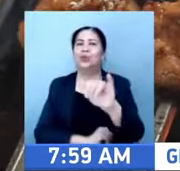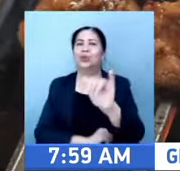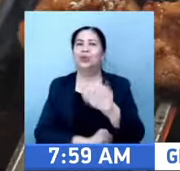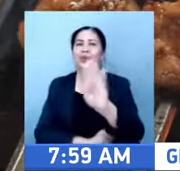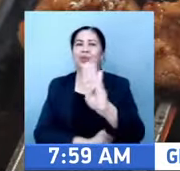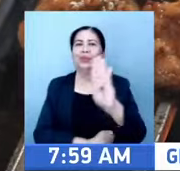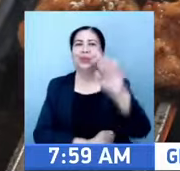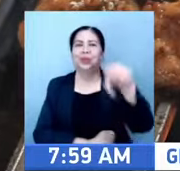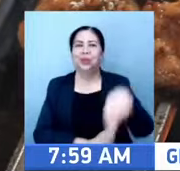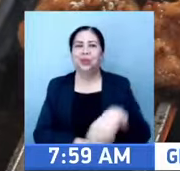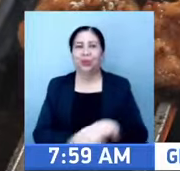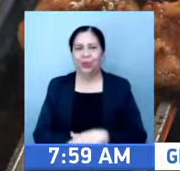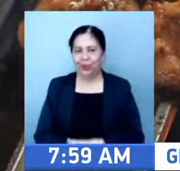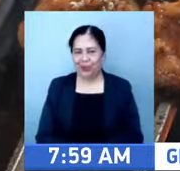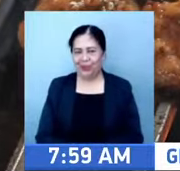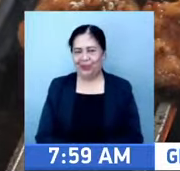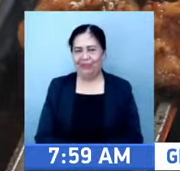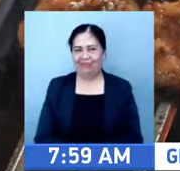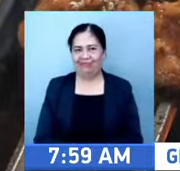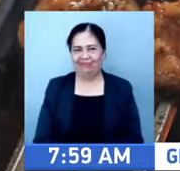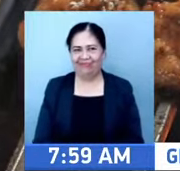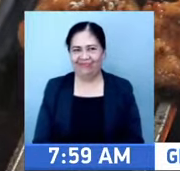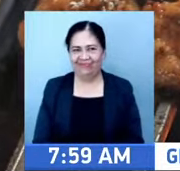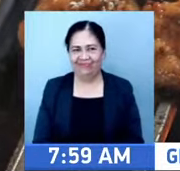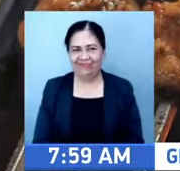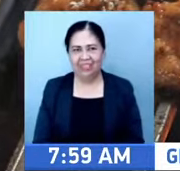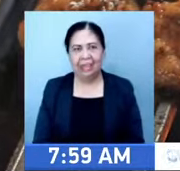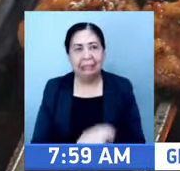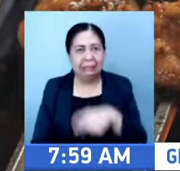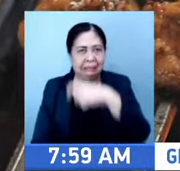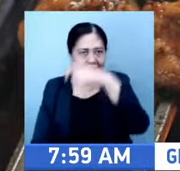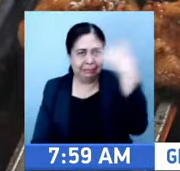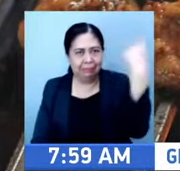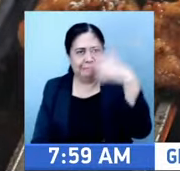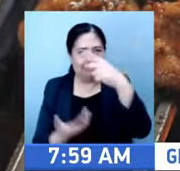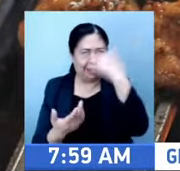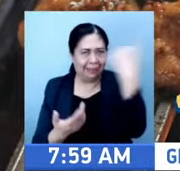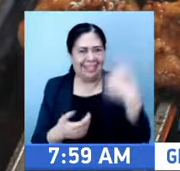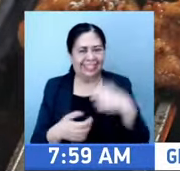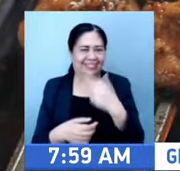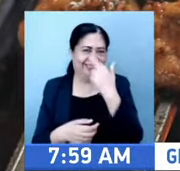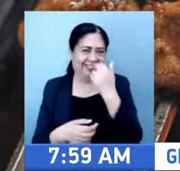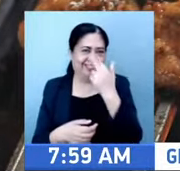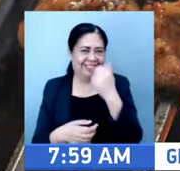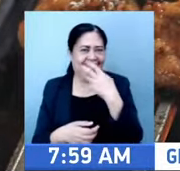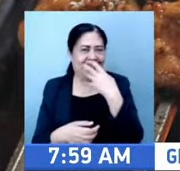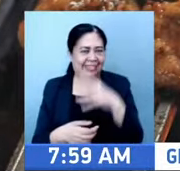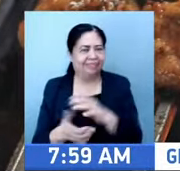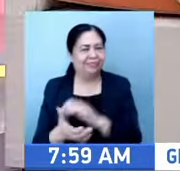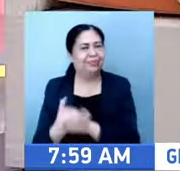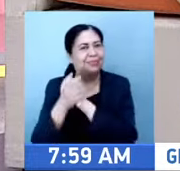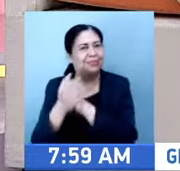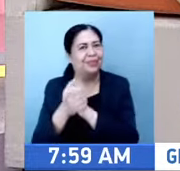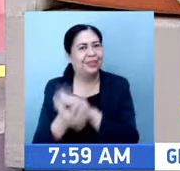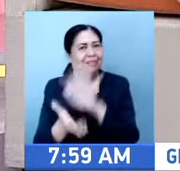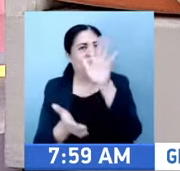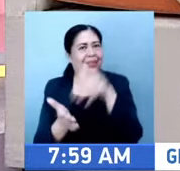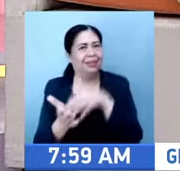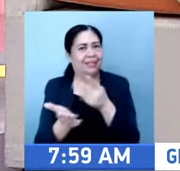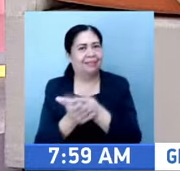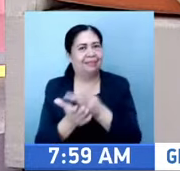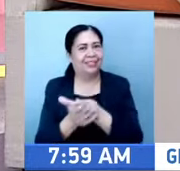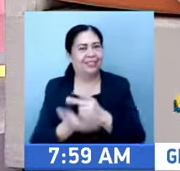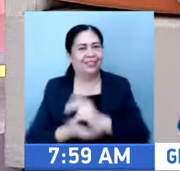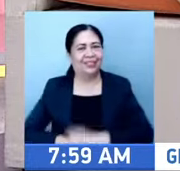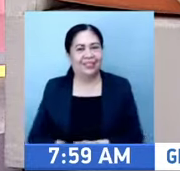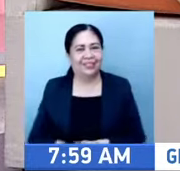yan. Yes. Sunog na, sunog na. Tenga. Congratulations! Mainit-init pa rin ang iyong 5,000 pesos, Ramir! Maraming salamat po.